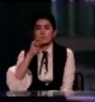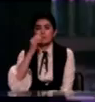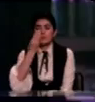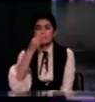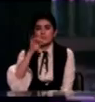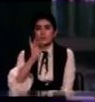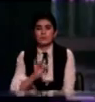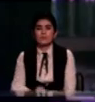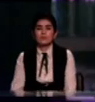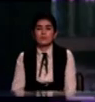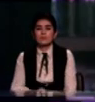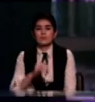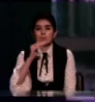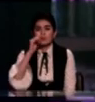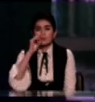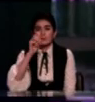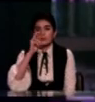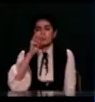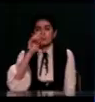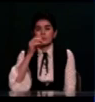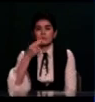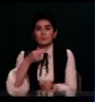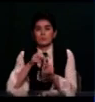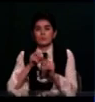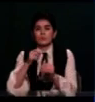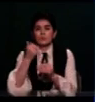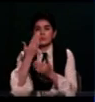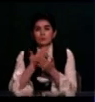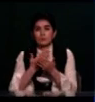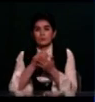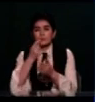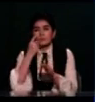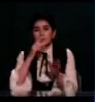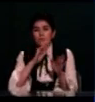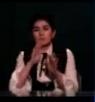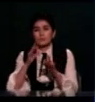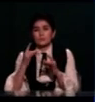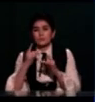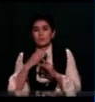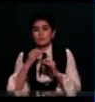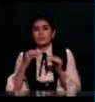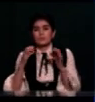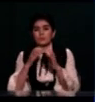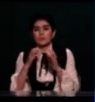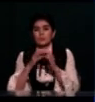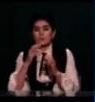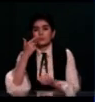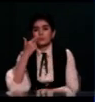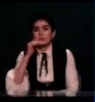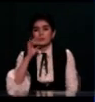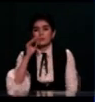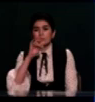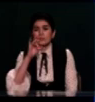млекопитающие. Филогенез нервной системы. Здесь на примере у вас показана нервная система гидры.